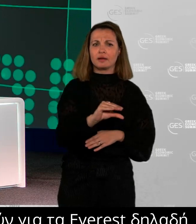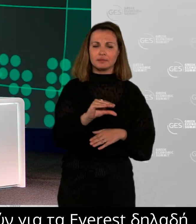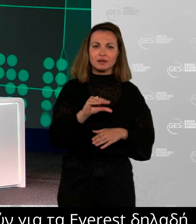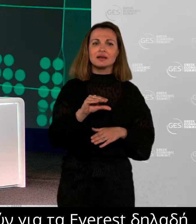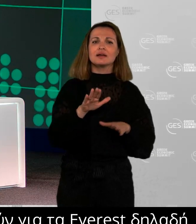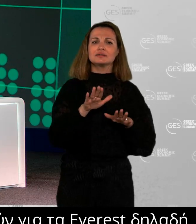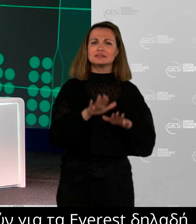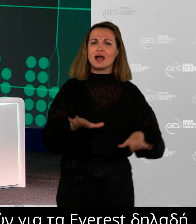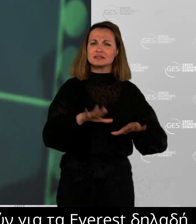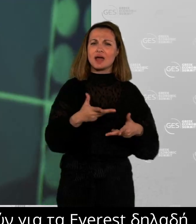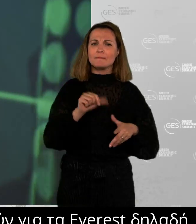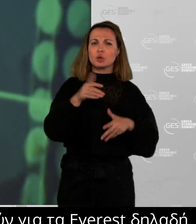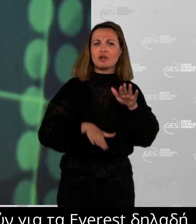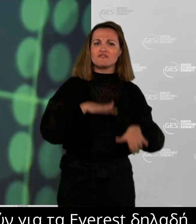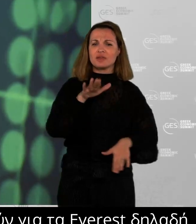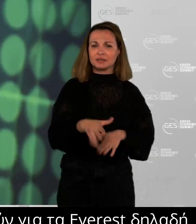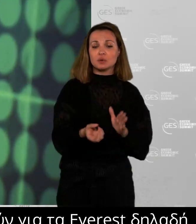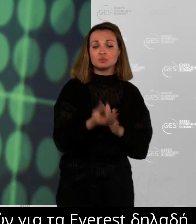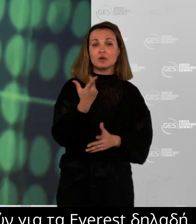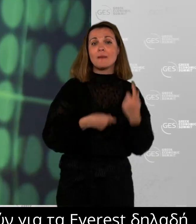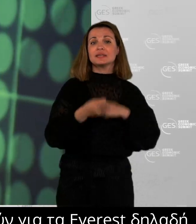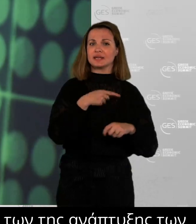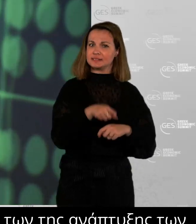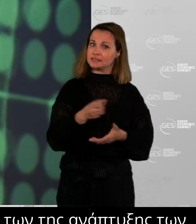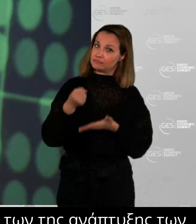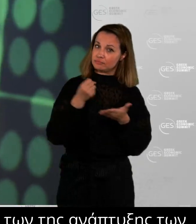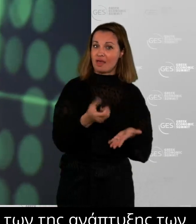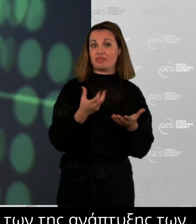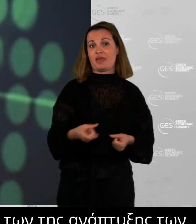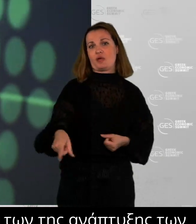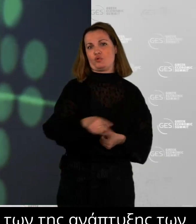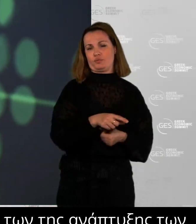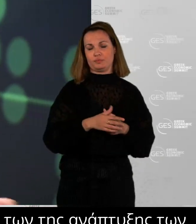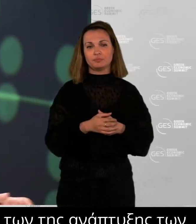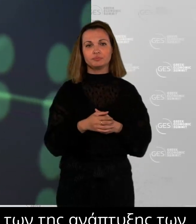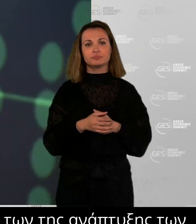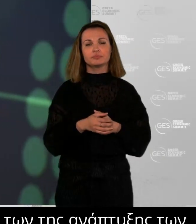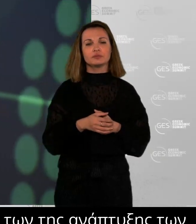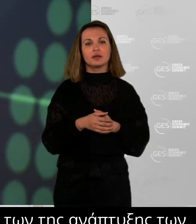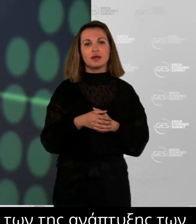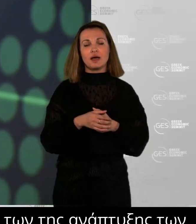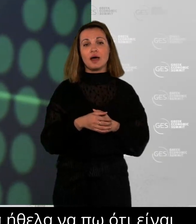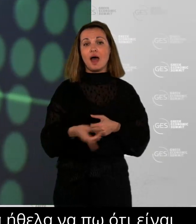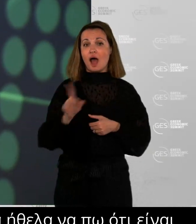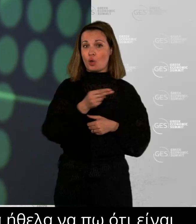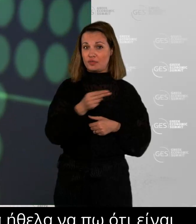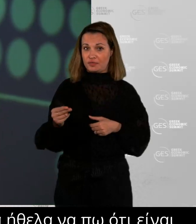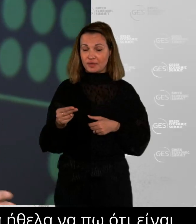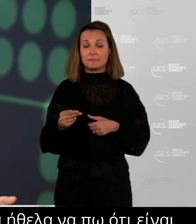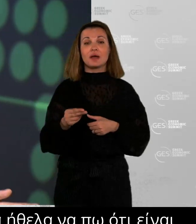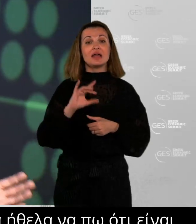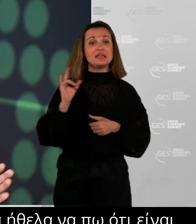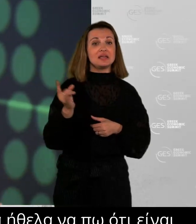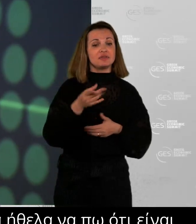ανάπτυξης των νεοφυών επιχειρήσεων. Και τέλος, κλείνοντας, θα ήθελα να πω ότι είναι πάρα πολύ σημαντικό ότι έχουν ήδη δρομολογηθεί, έχουμε περάσει τα πρώτα στάδια για τη δημιουργία αυτών που